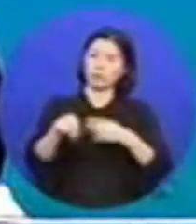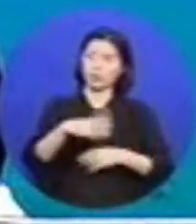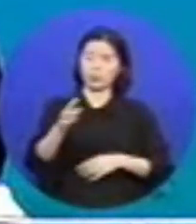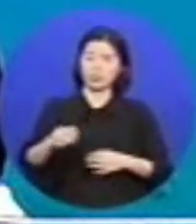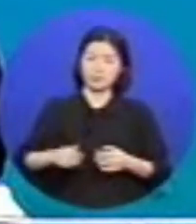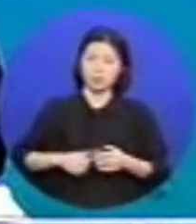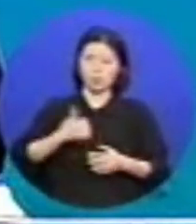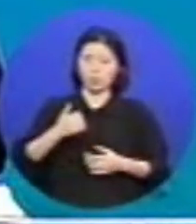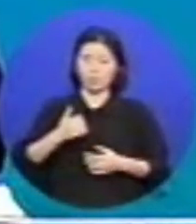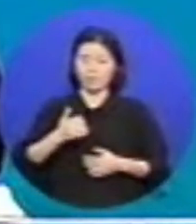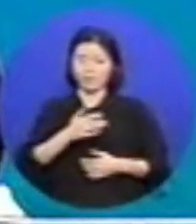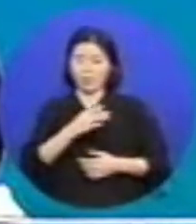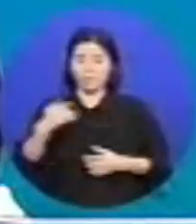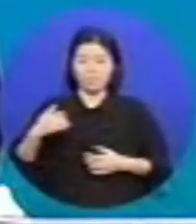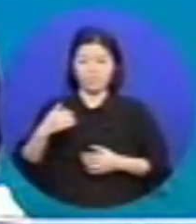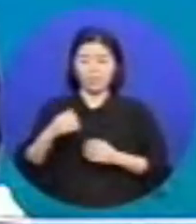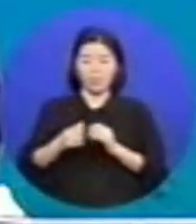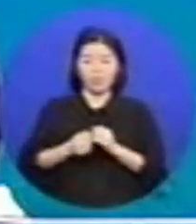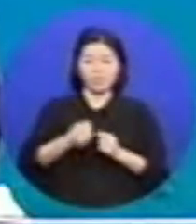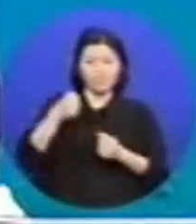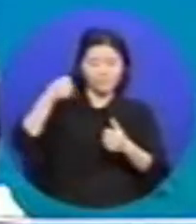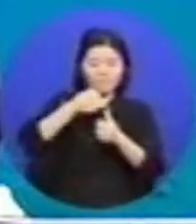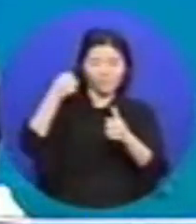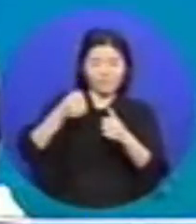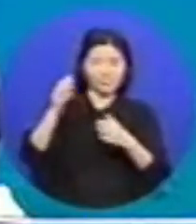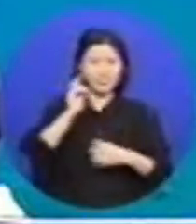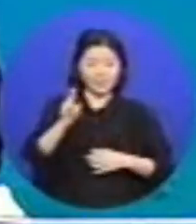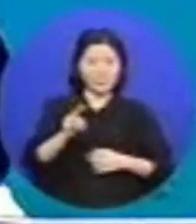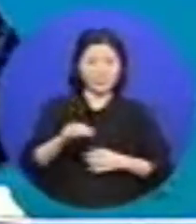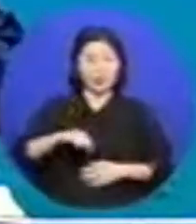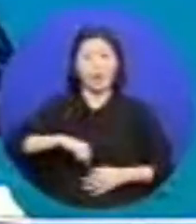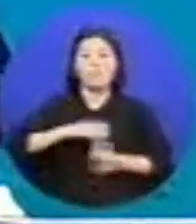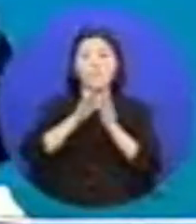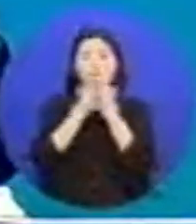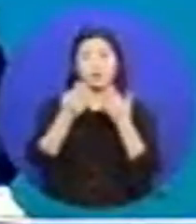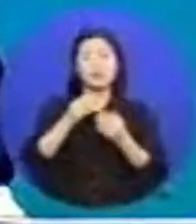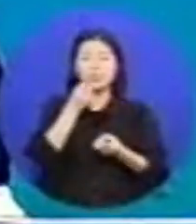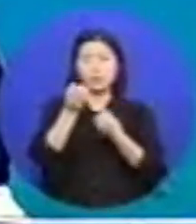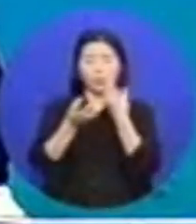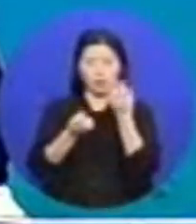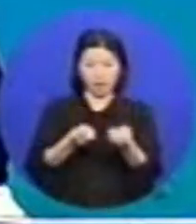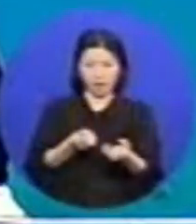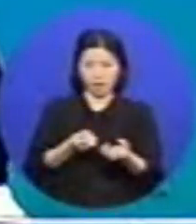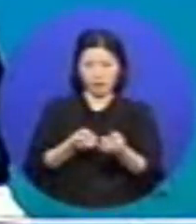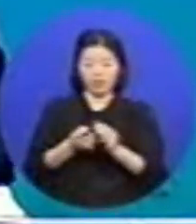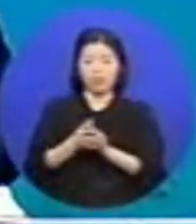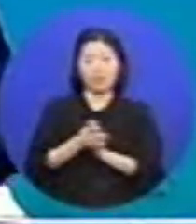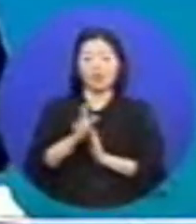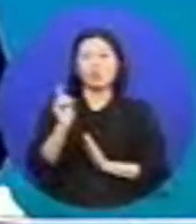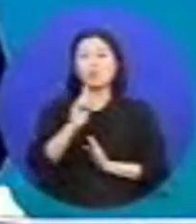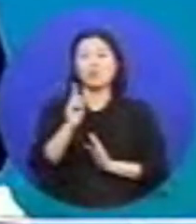수준이었대네. 본인이 고백을 하시니까. 근데 어떻게 그렇게 바뀌었나 말입니다. 예수 그리스도